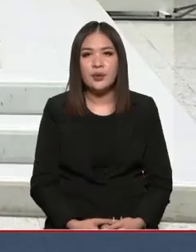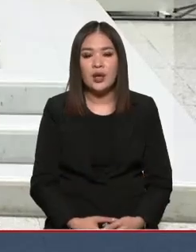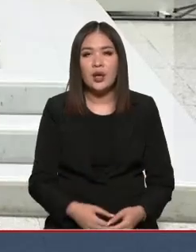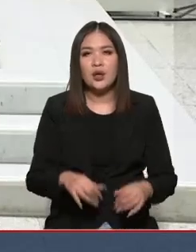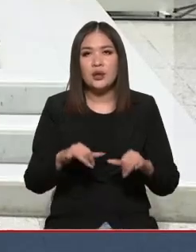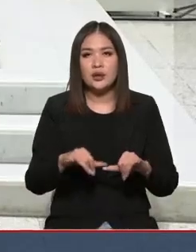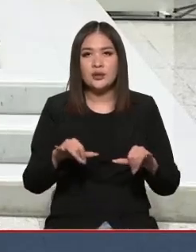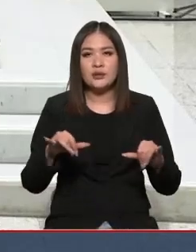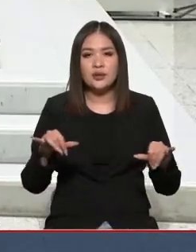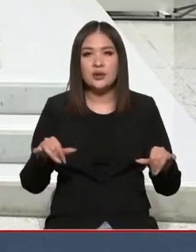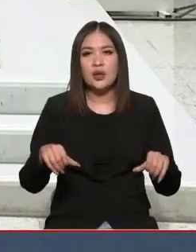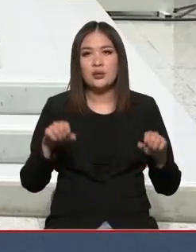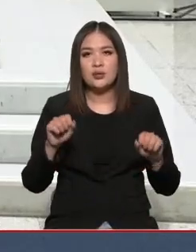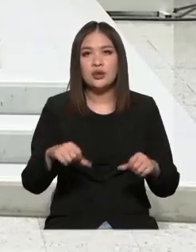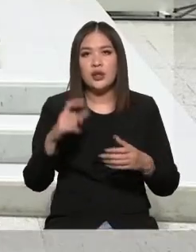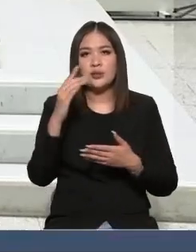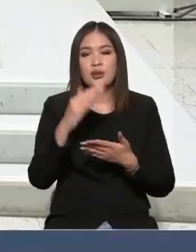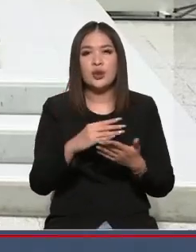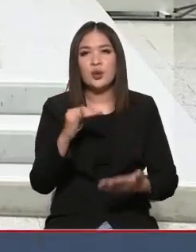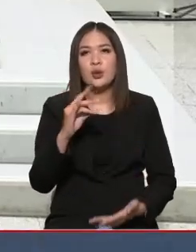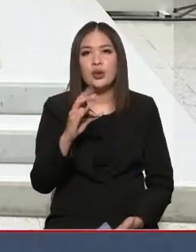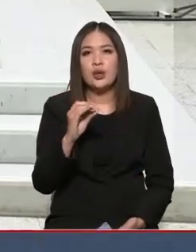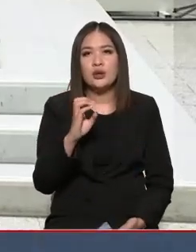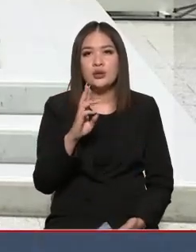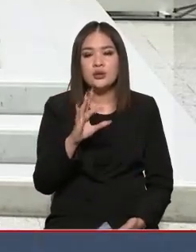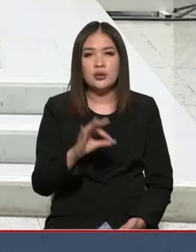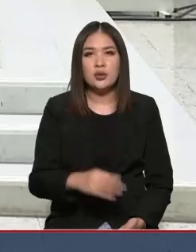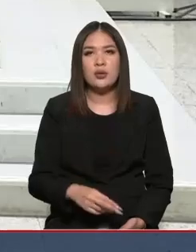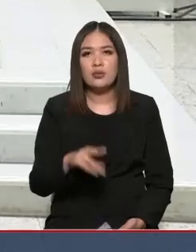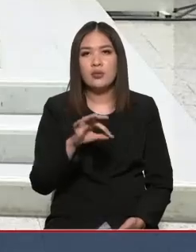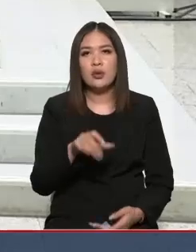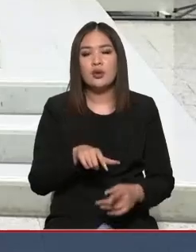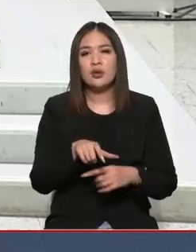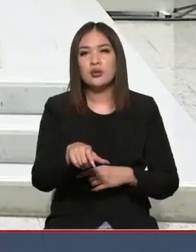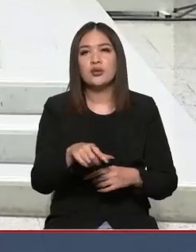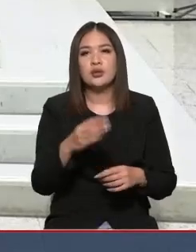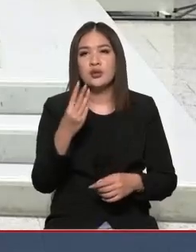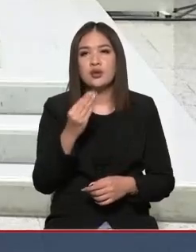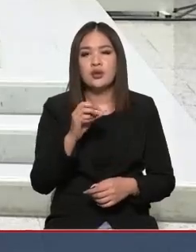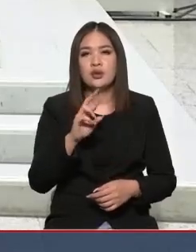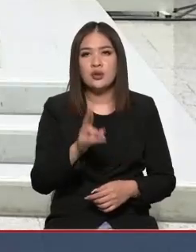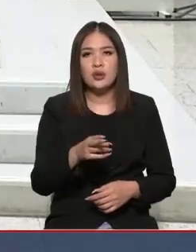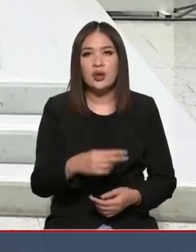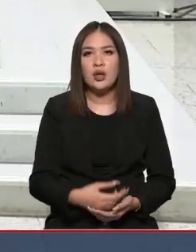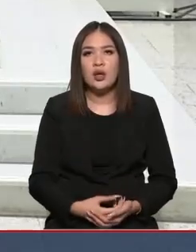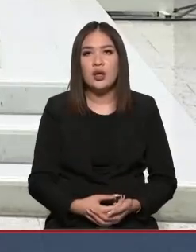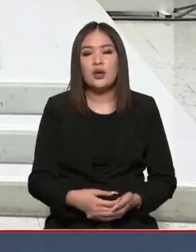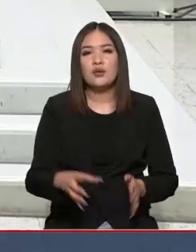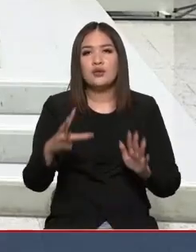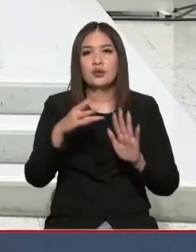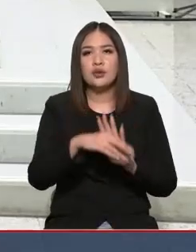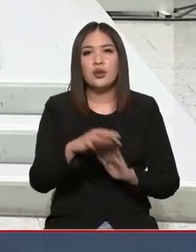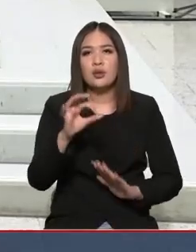развивается. Допустим, в список ЮНЕСКО по коридорам «Шелкового пути» входят